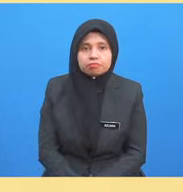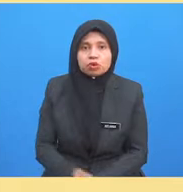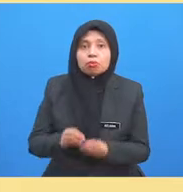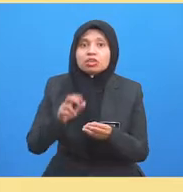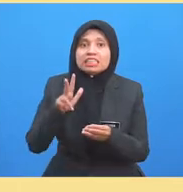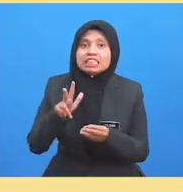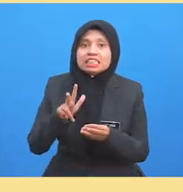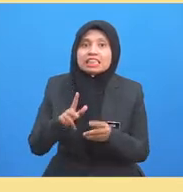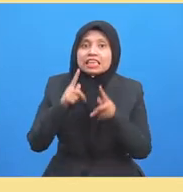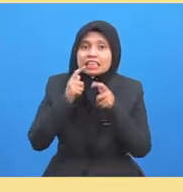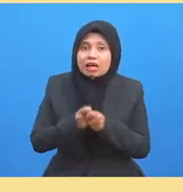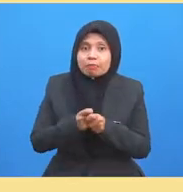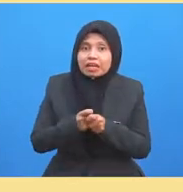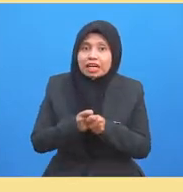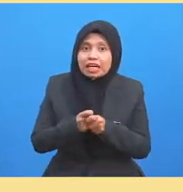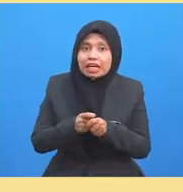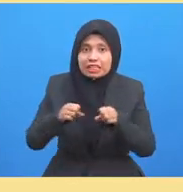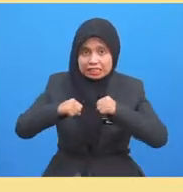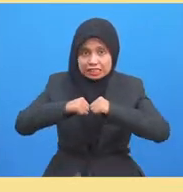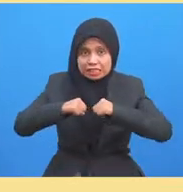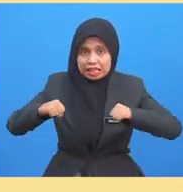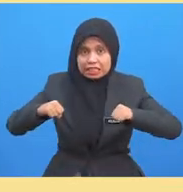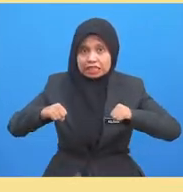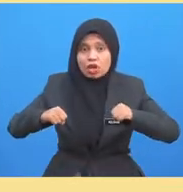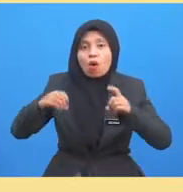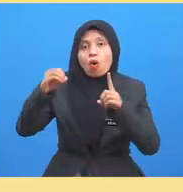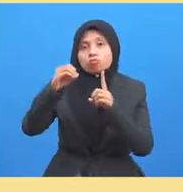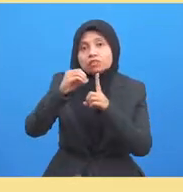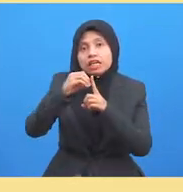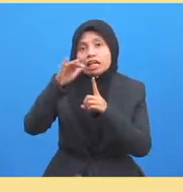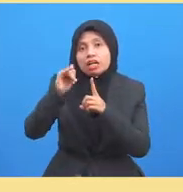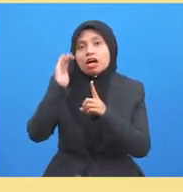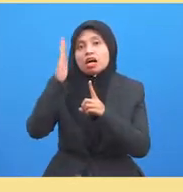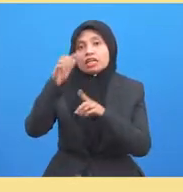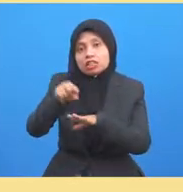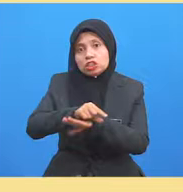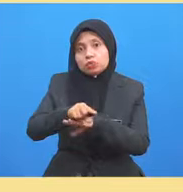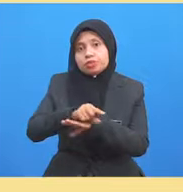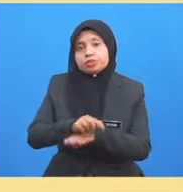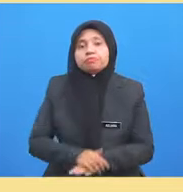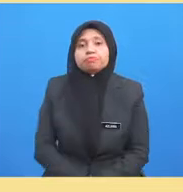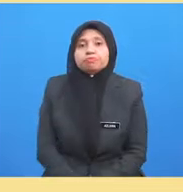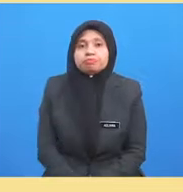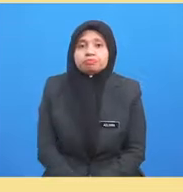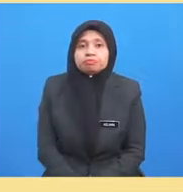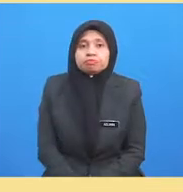Yang ketiga, kita hendaklah menetapkan saiz objek yang akan digunakan.